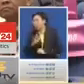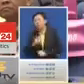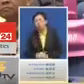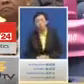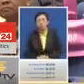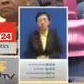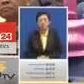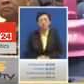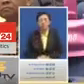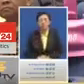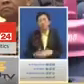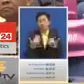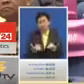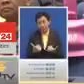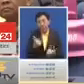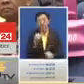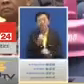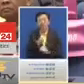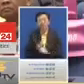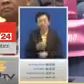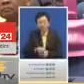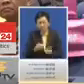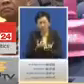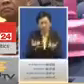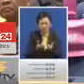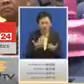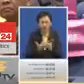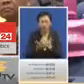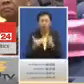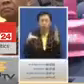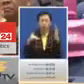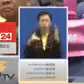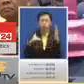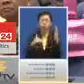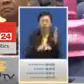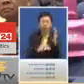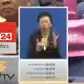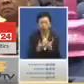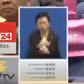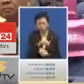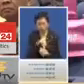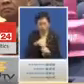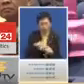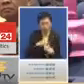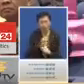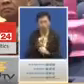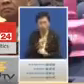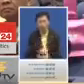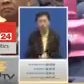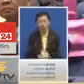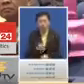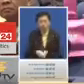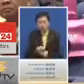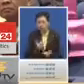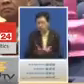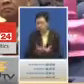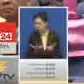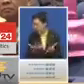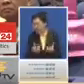าเกษตรตกทุกตัวเขาอยู่ได้อย่างไรแล้วพอชาวนาพอเกษตรกรตกเกษตรก